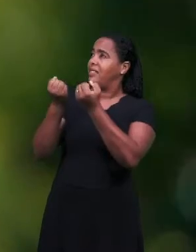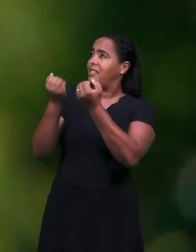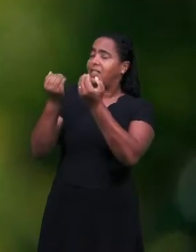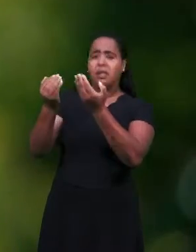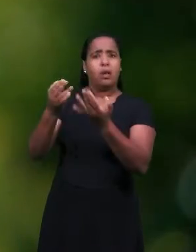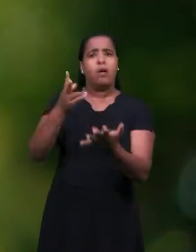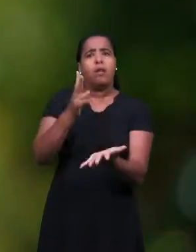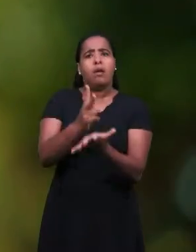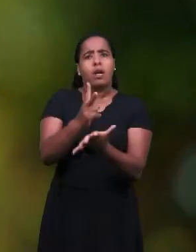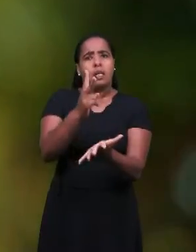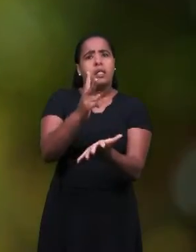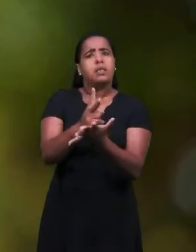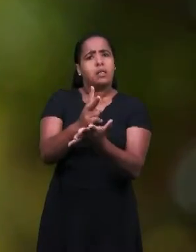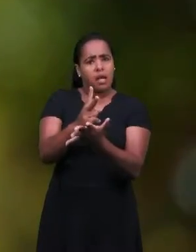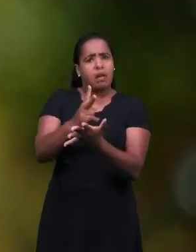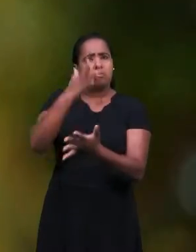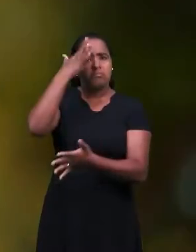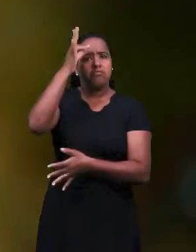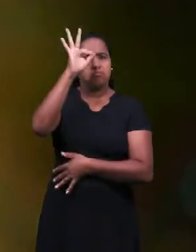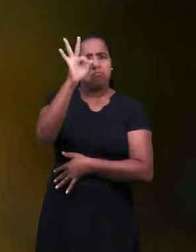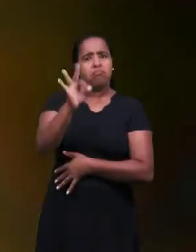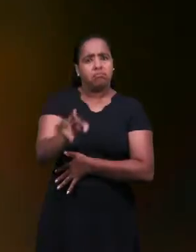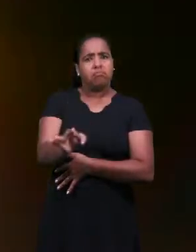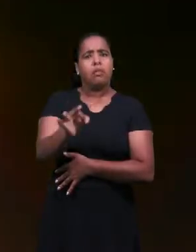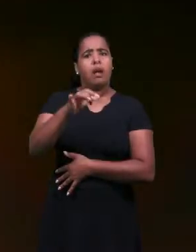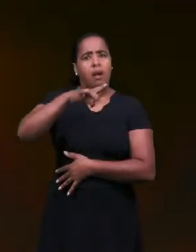признаю, ценю